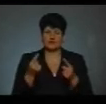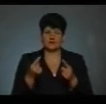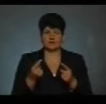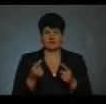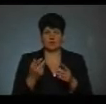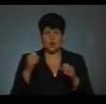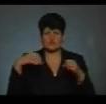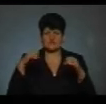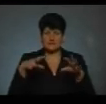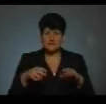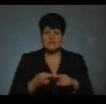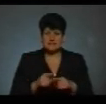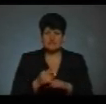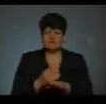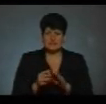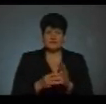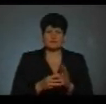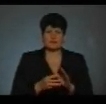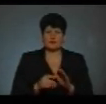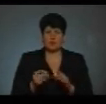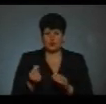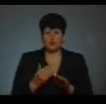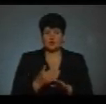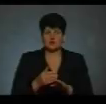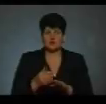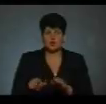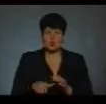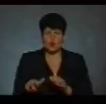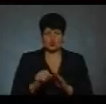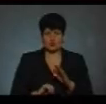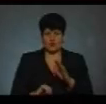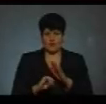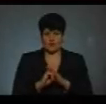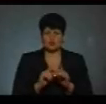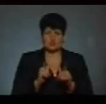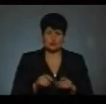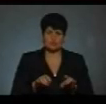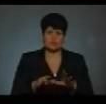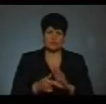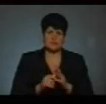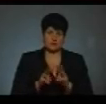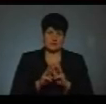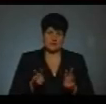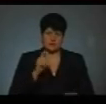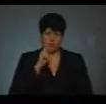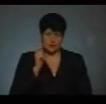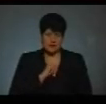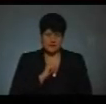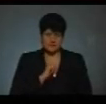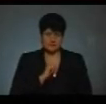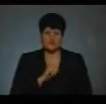на це виділили з дорожнього фонду згідно з постановою Кабінету міністрів України, каже Юлія Лебедюк.